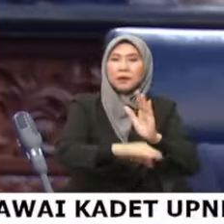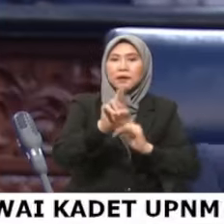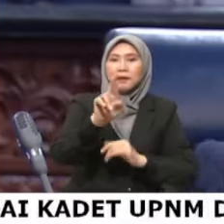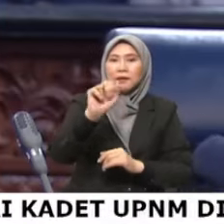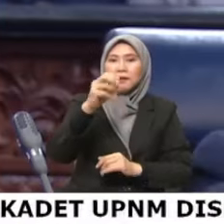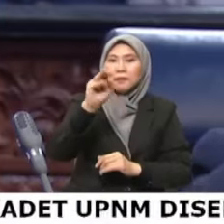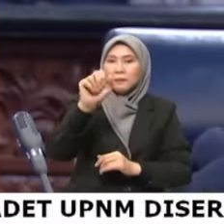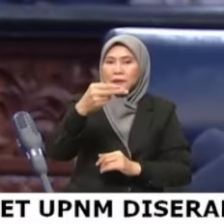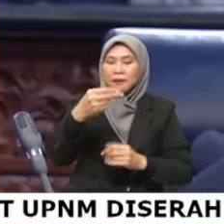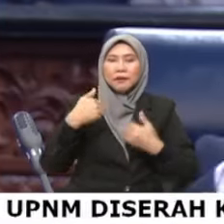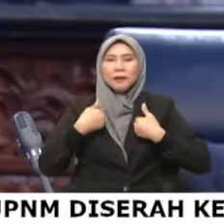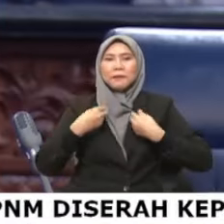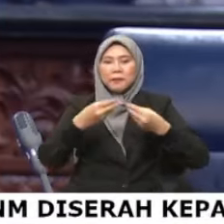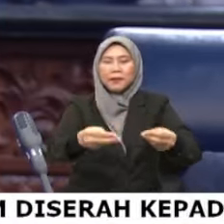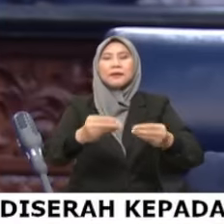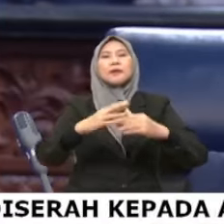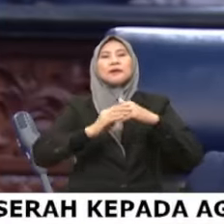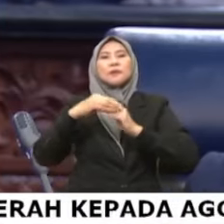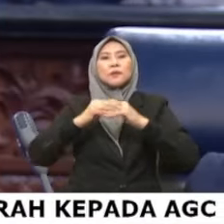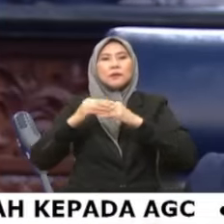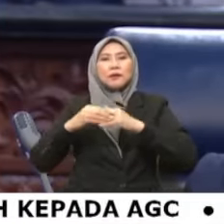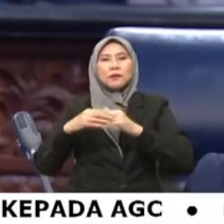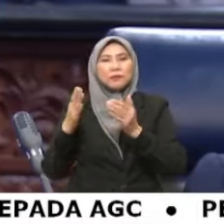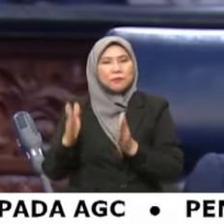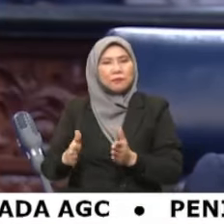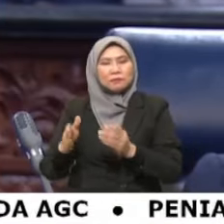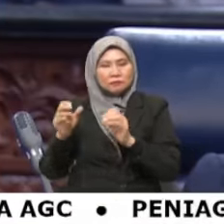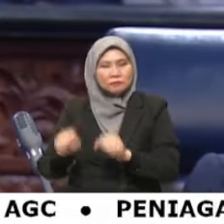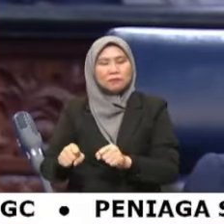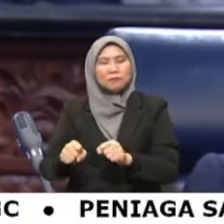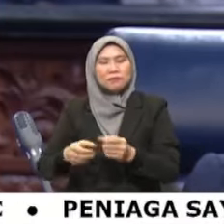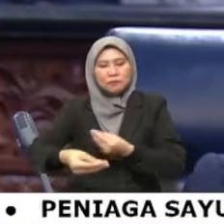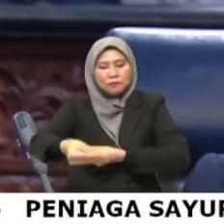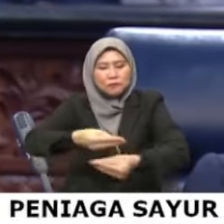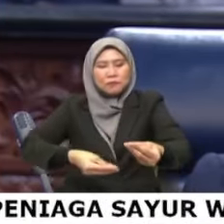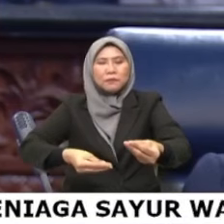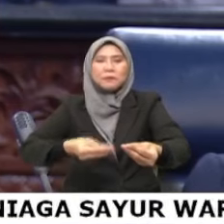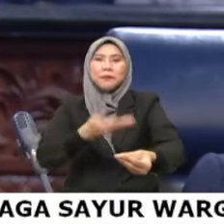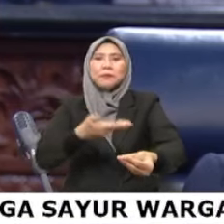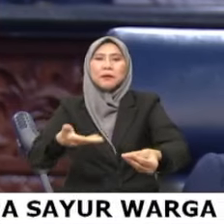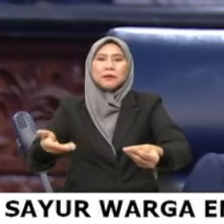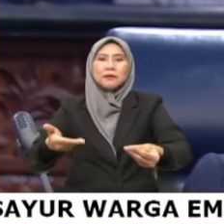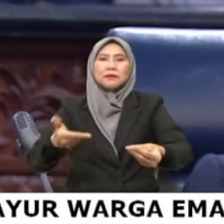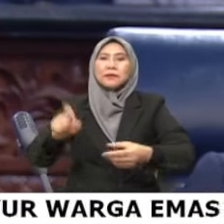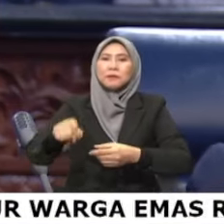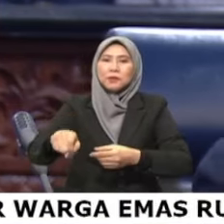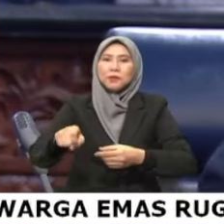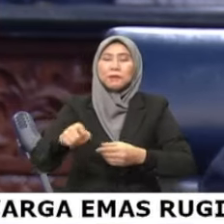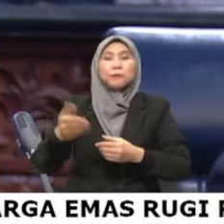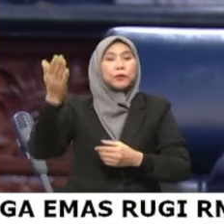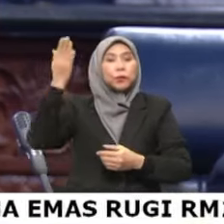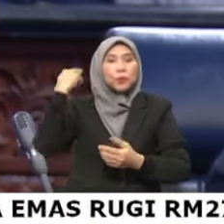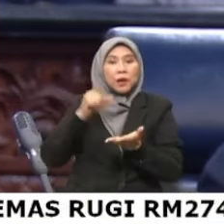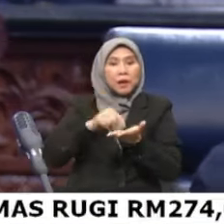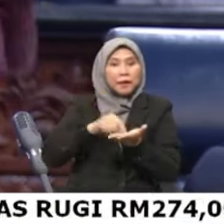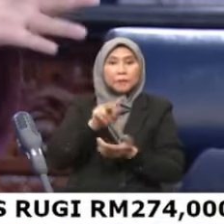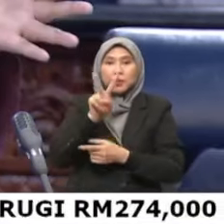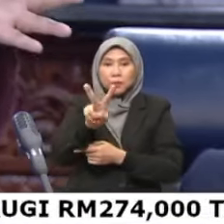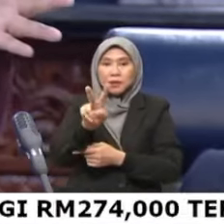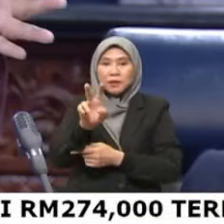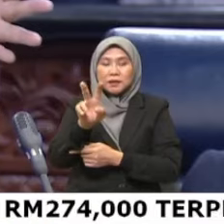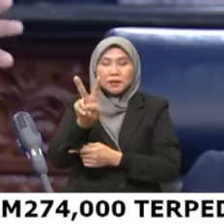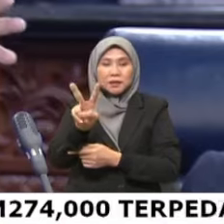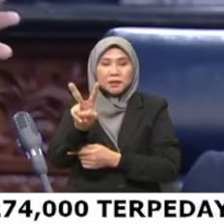Rahmah itu akan diberikan kelonggaran kepada pemegang kad diskaun Menu Rahmah ini untuk membeli barang-barang keperluan. Kalau dulu ayam 2 ekor mungkin